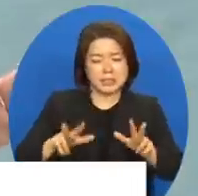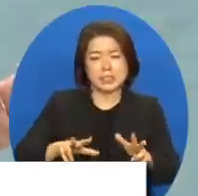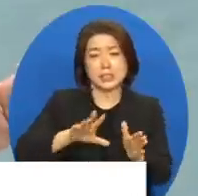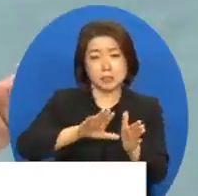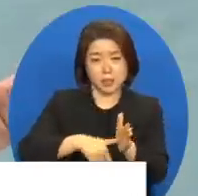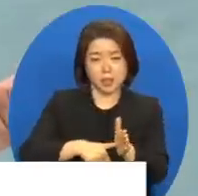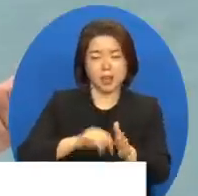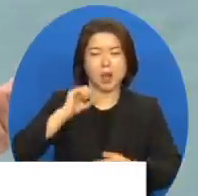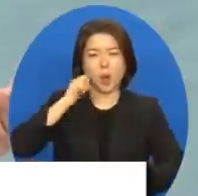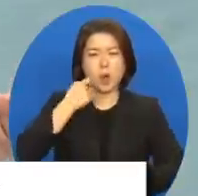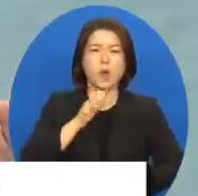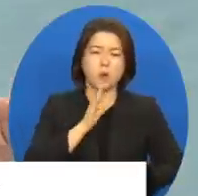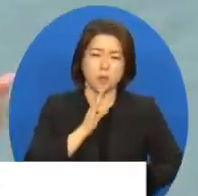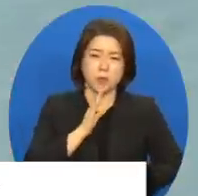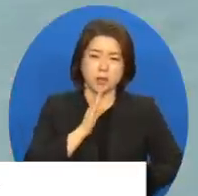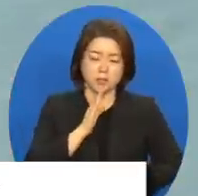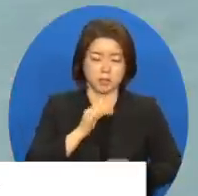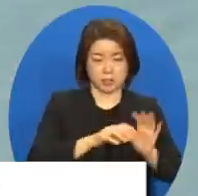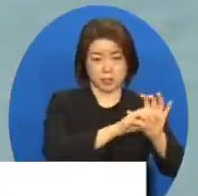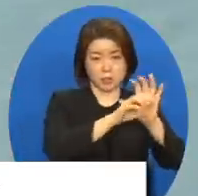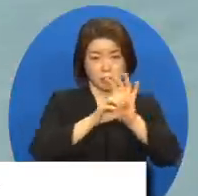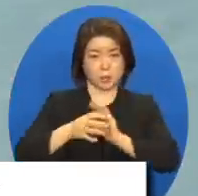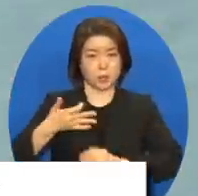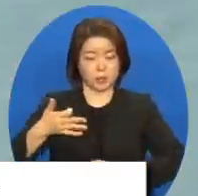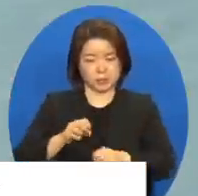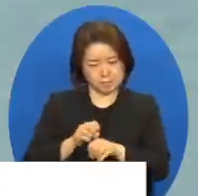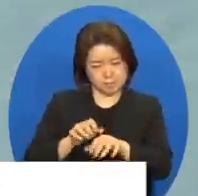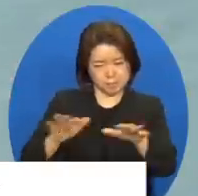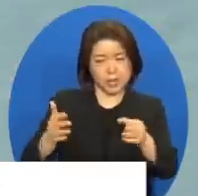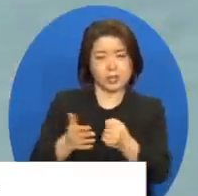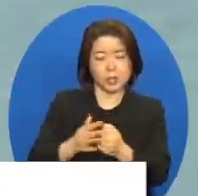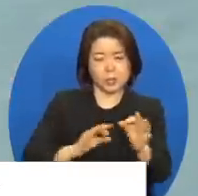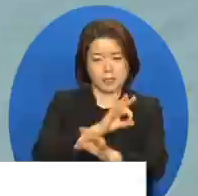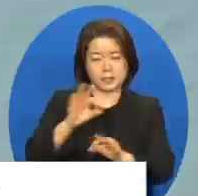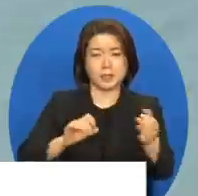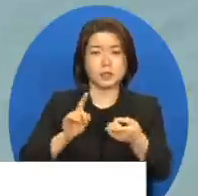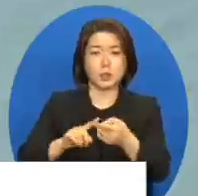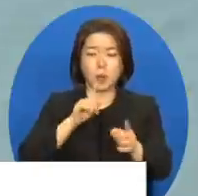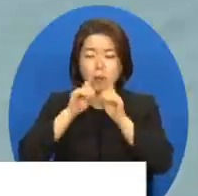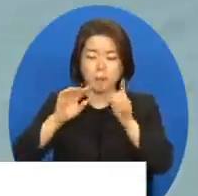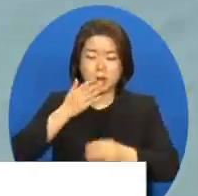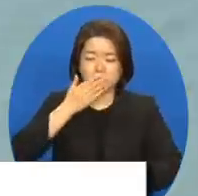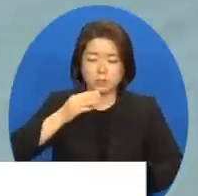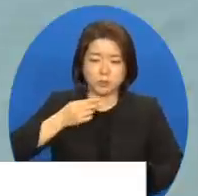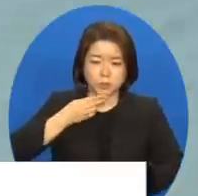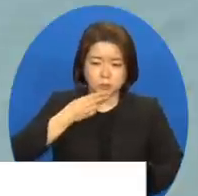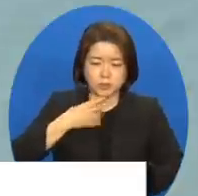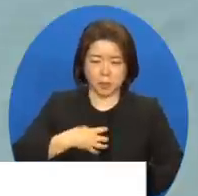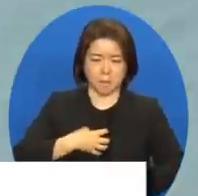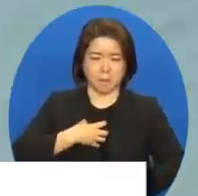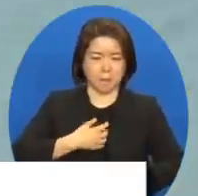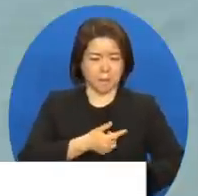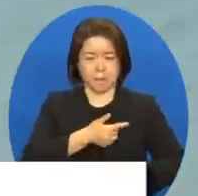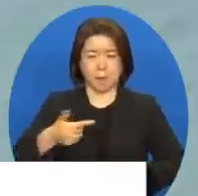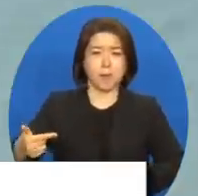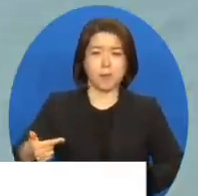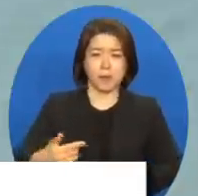어려운 때입니다. 코로나19 확산으로 인해서 경제적으로 말할 수 없이 위기감이 커지고 있는